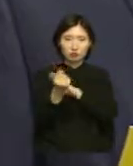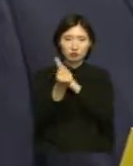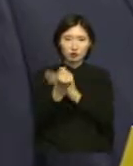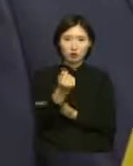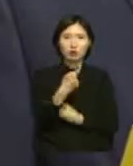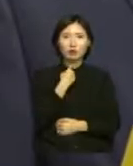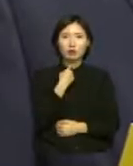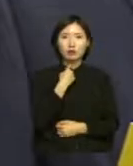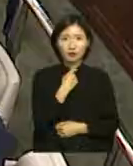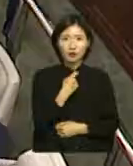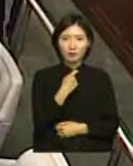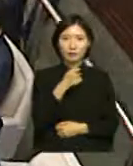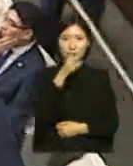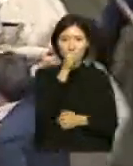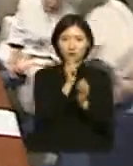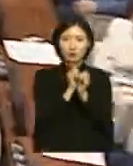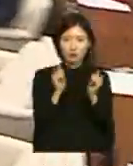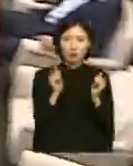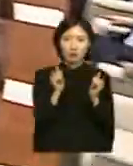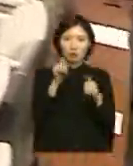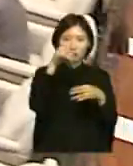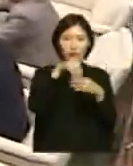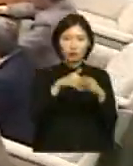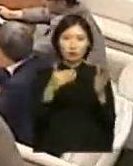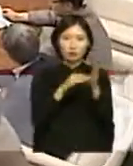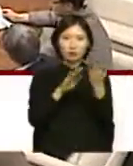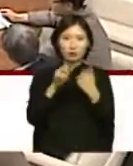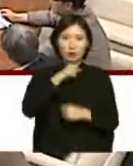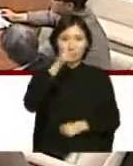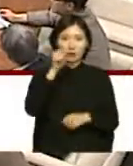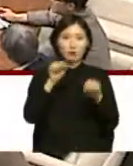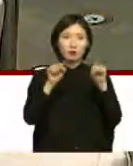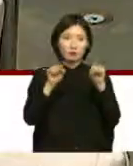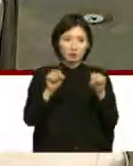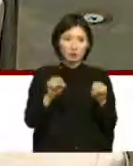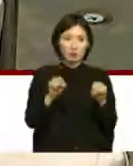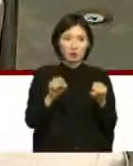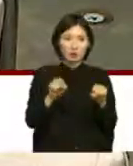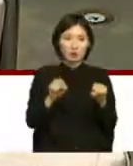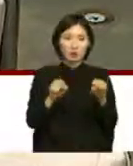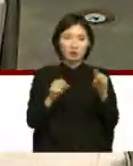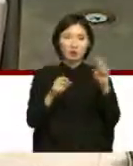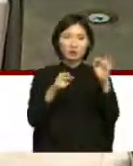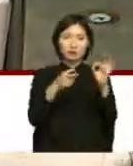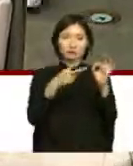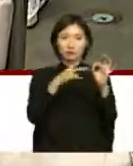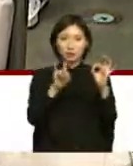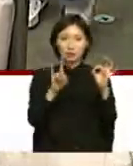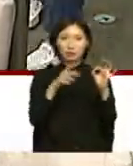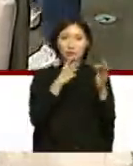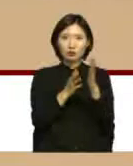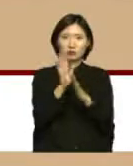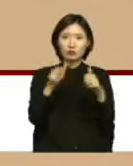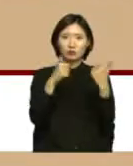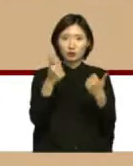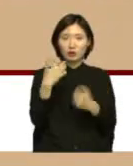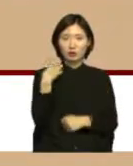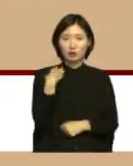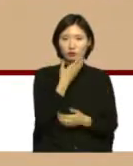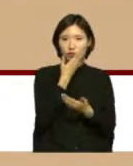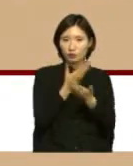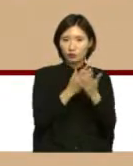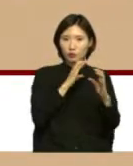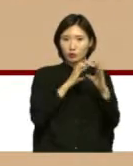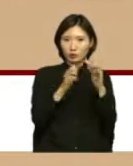3선 중진입니다. 투표가 끝난 후 당선 인사에서 신 의장은 10대 서울시의회의 역할이 막중하다며